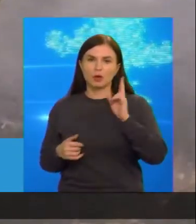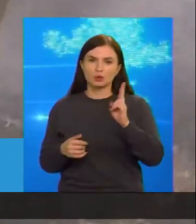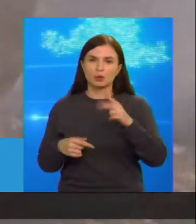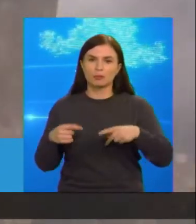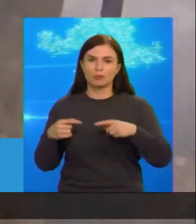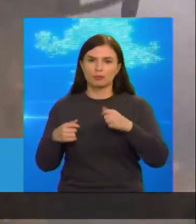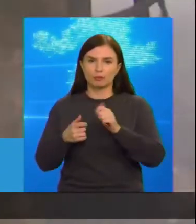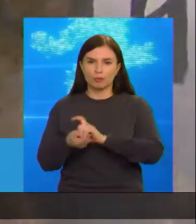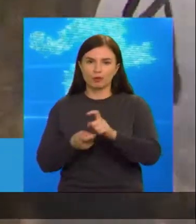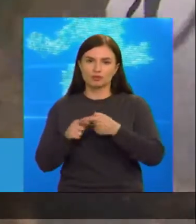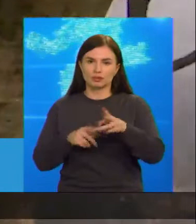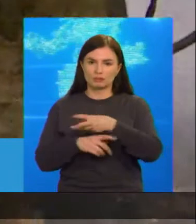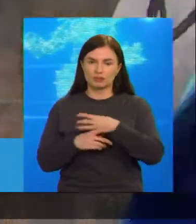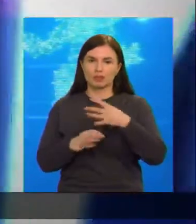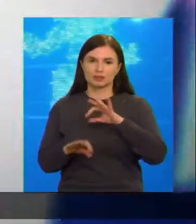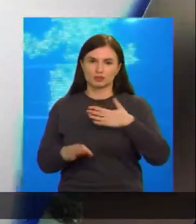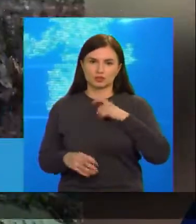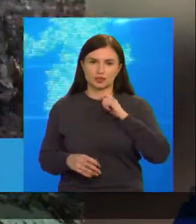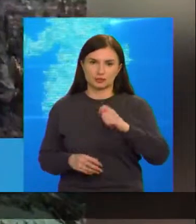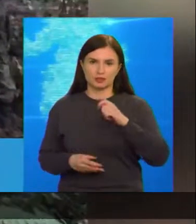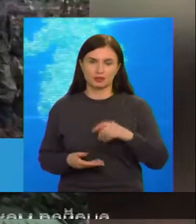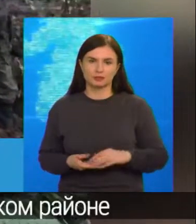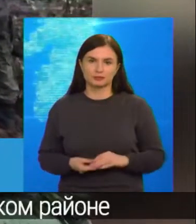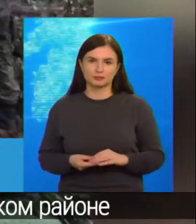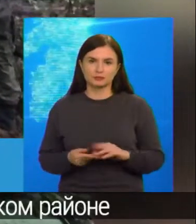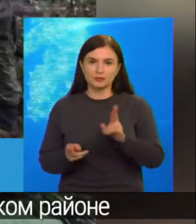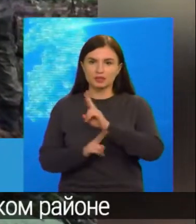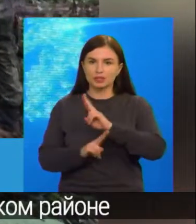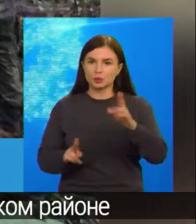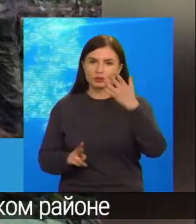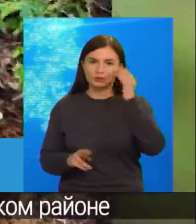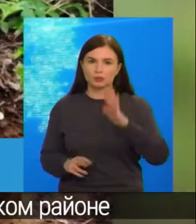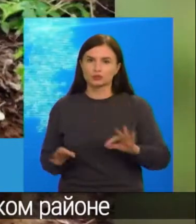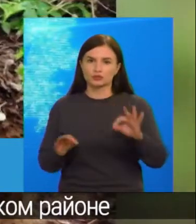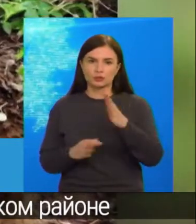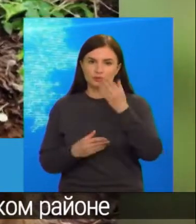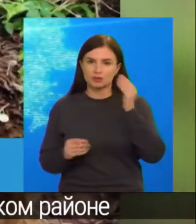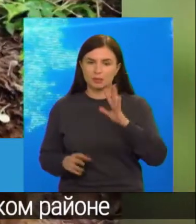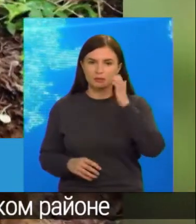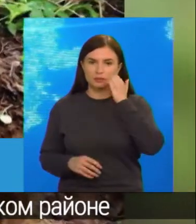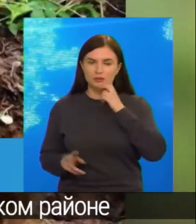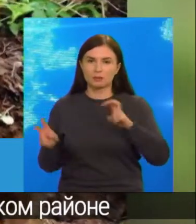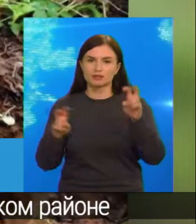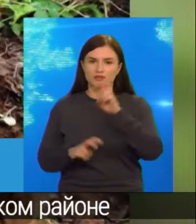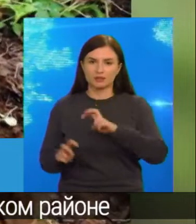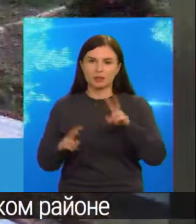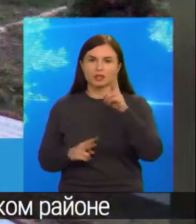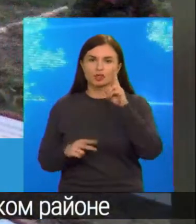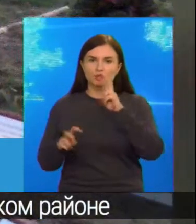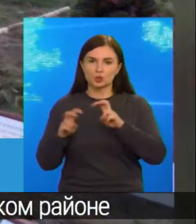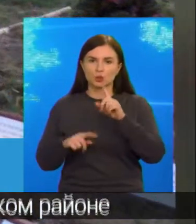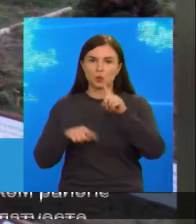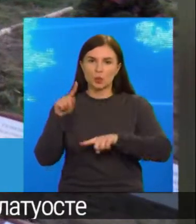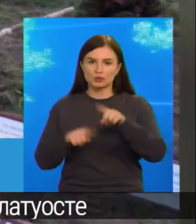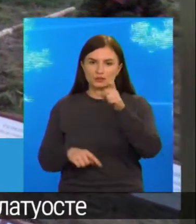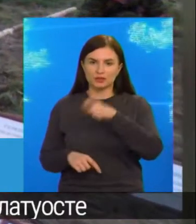в лесу, расскажу я, Владислав Чухров. Никто не забыт, ничто не забыто. Московские поисковики ищут родственников павшего в